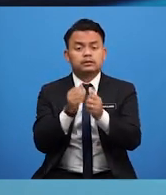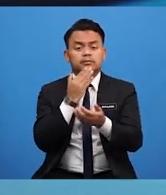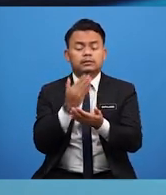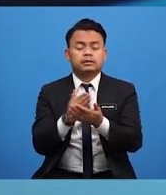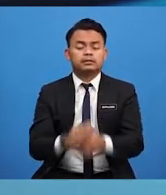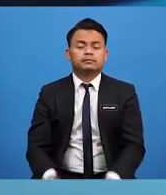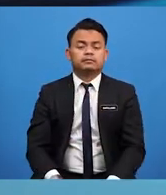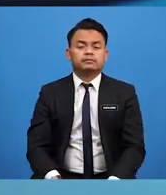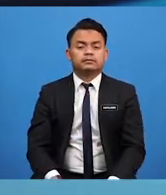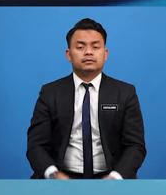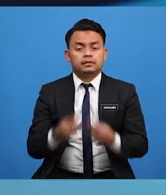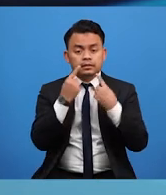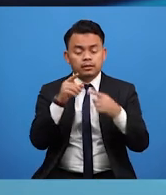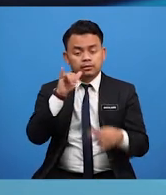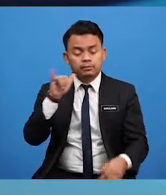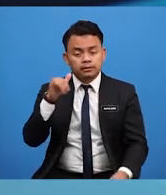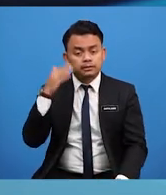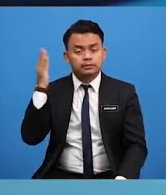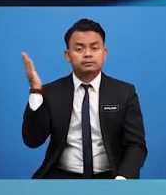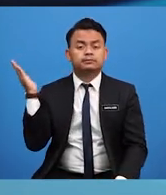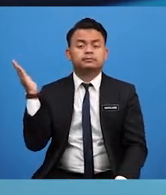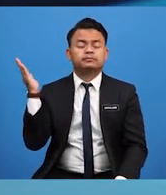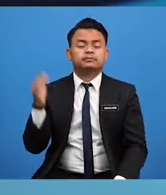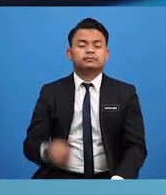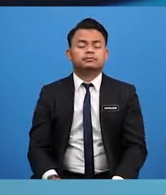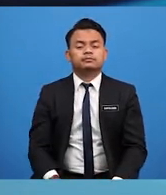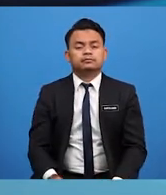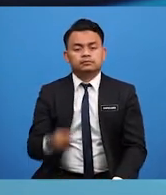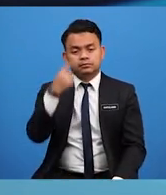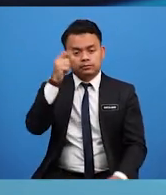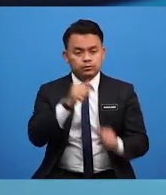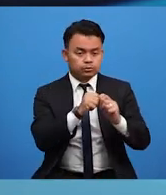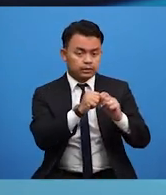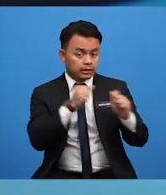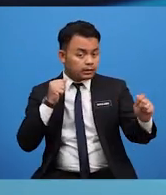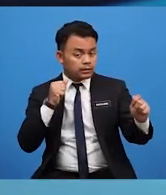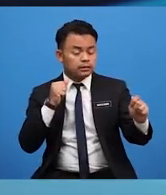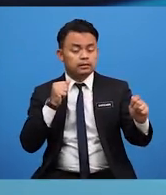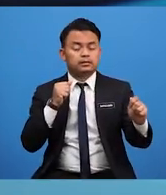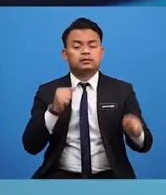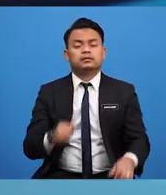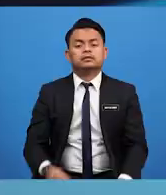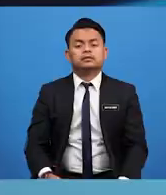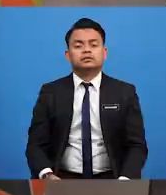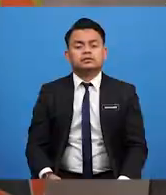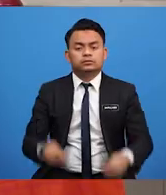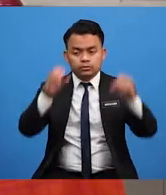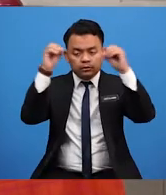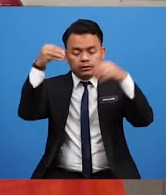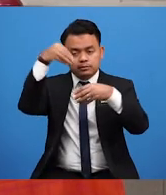baik untuk mengelakkan udara masuk ke dalam pis dan tidak mudah